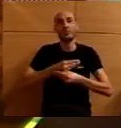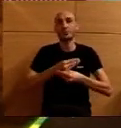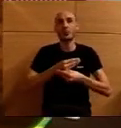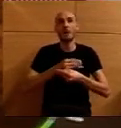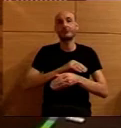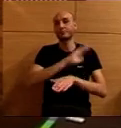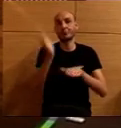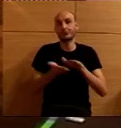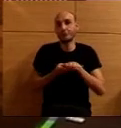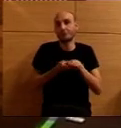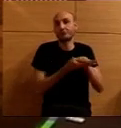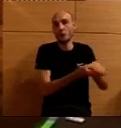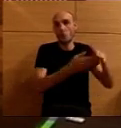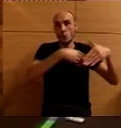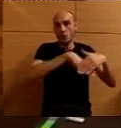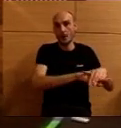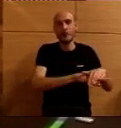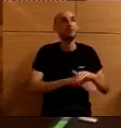l'expedient de la proposta damunt la taula.